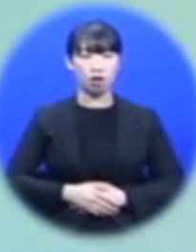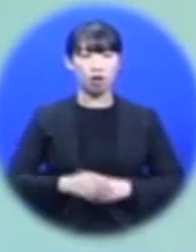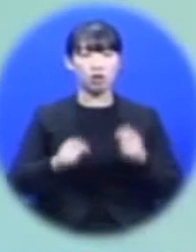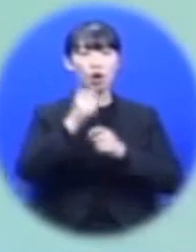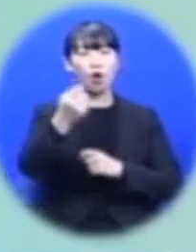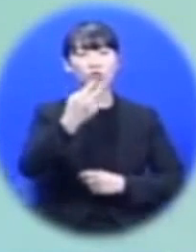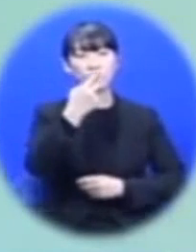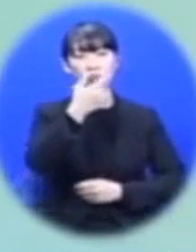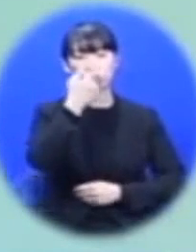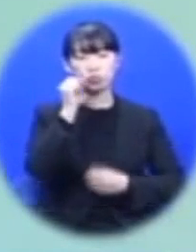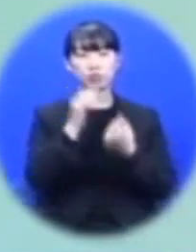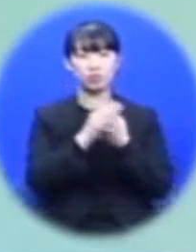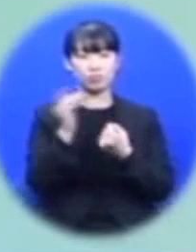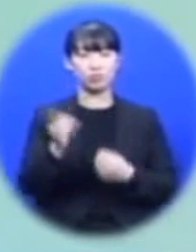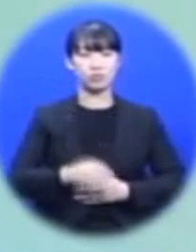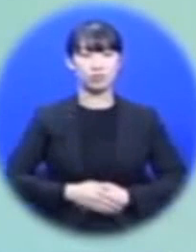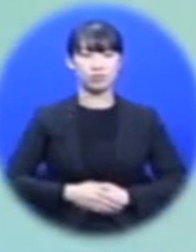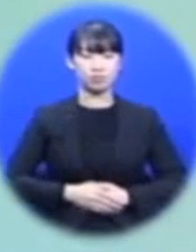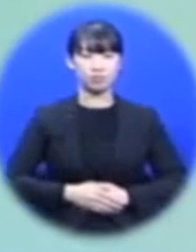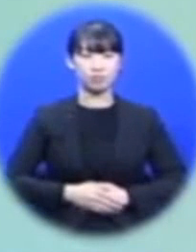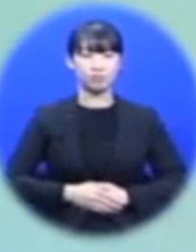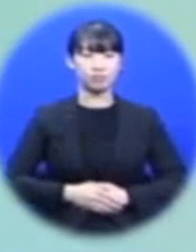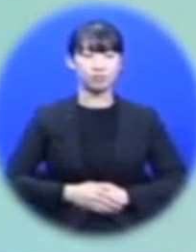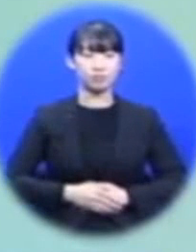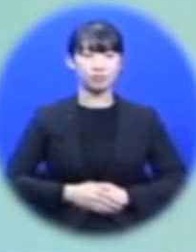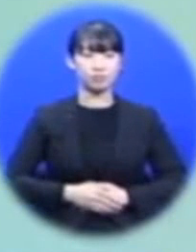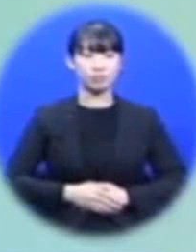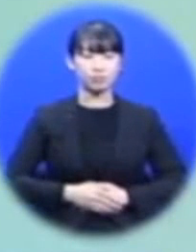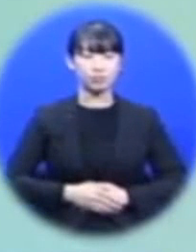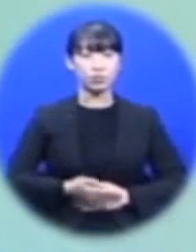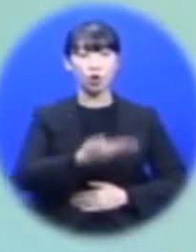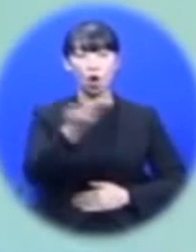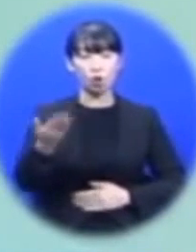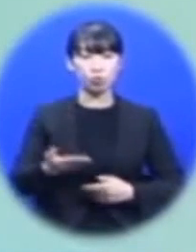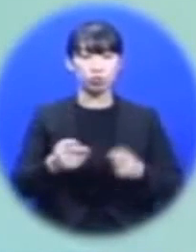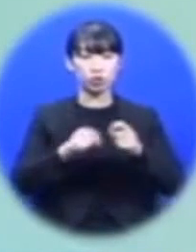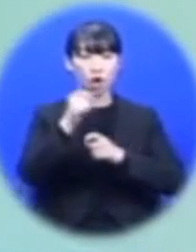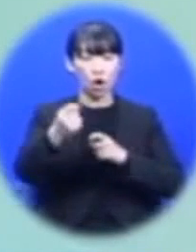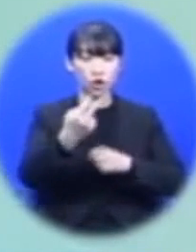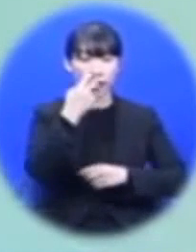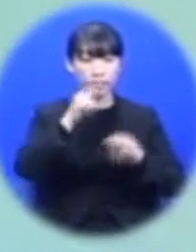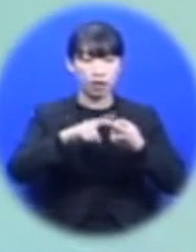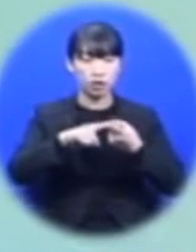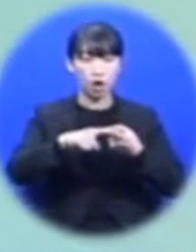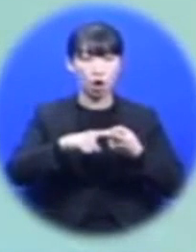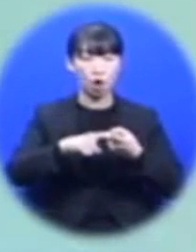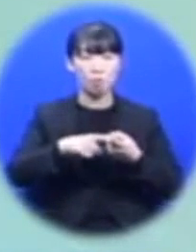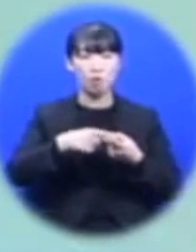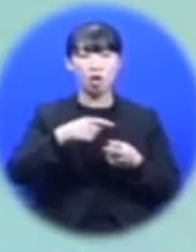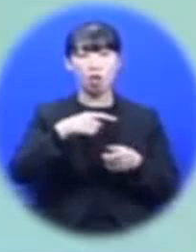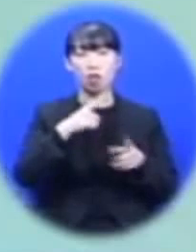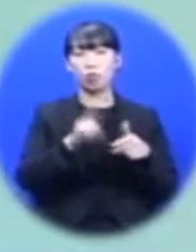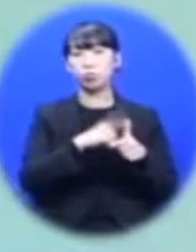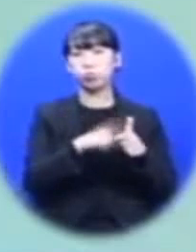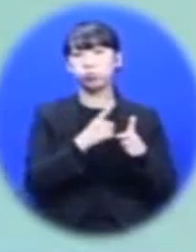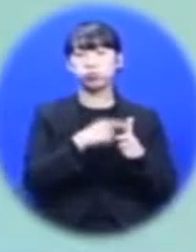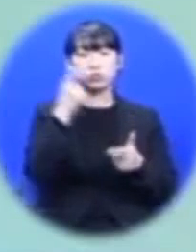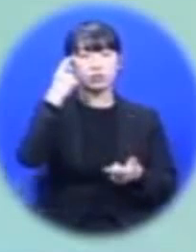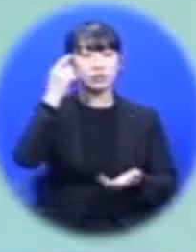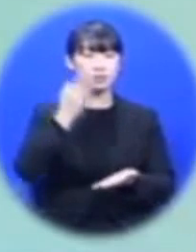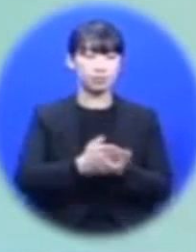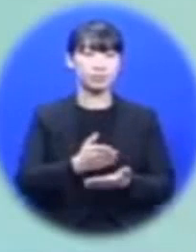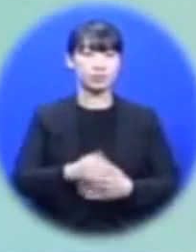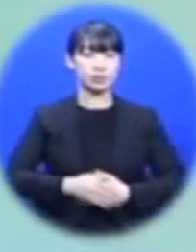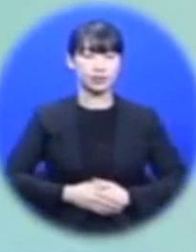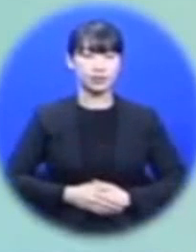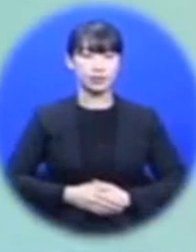때문에 여러분이 영원한 생명 쉽게 생각하면 안 됩니다 전적인 은혜로 받았지만